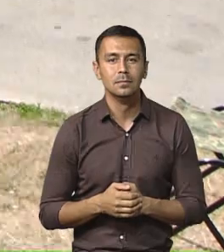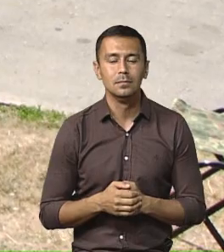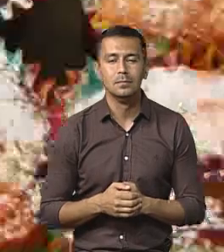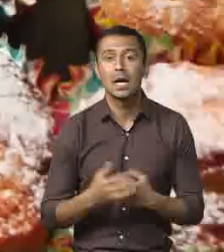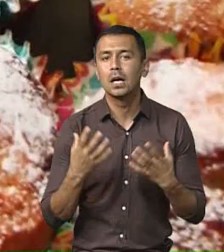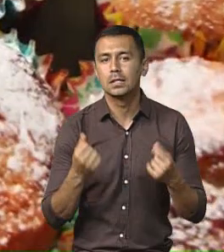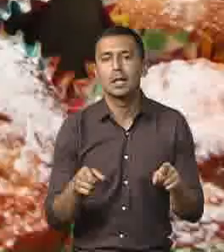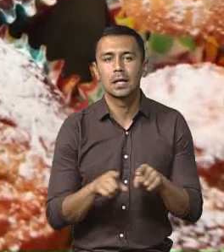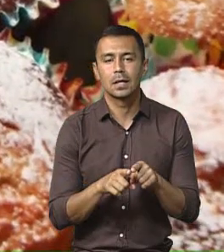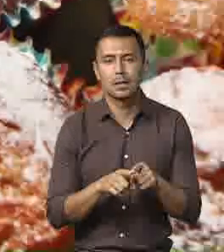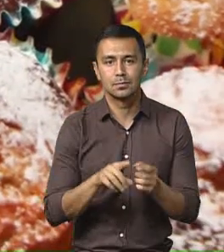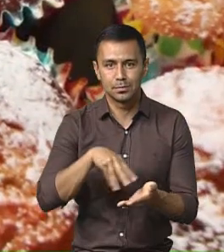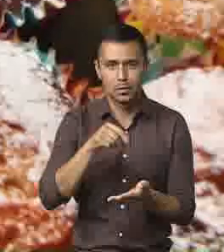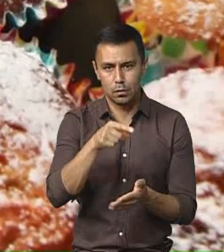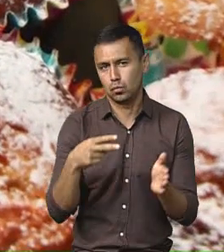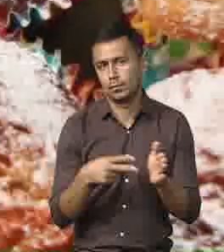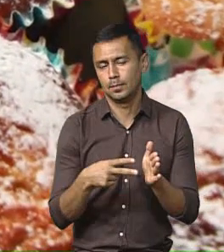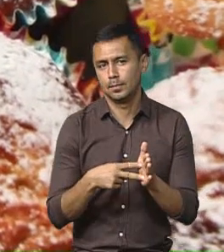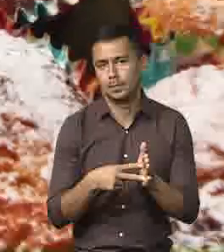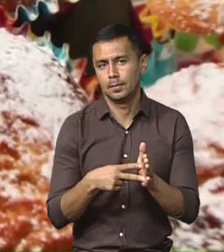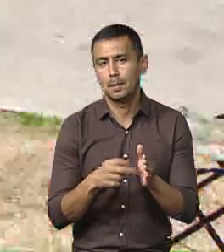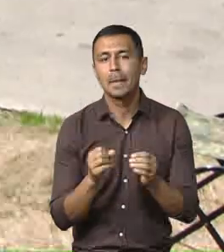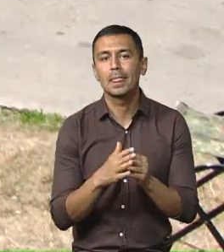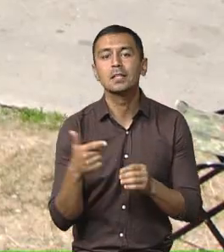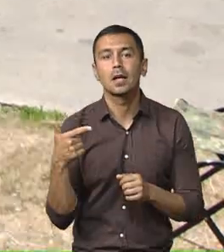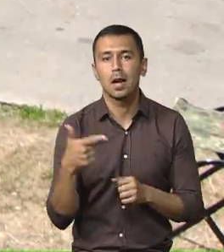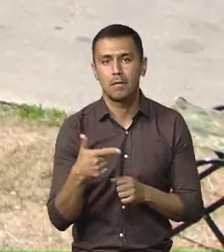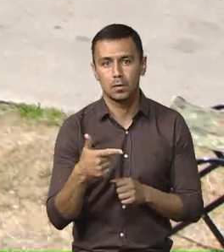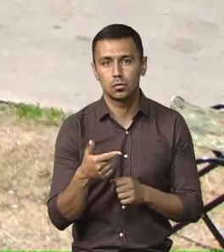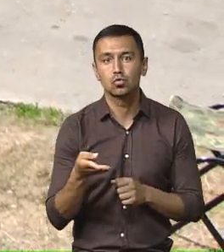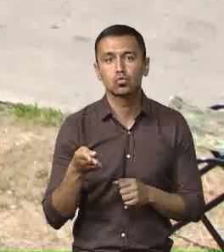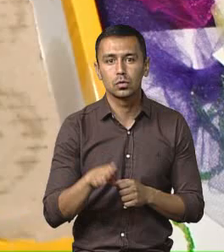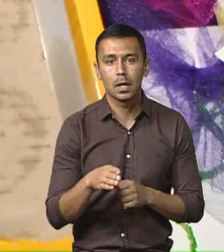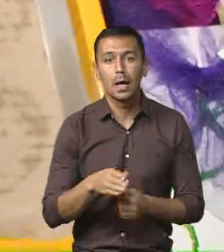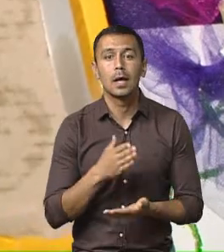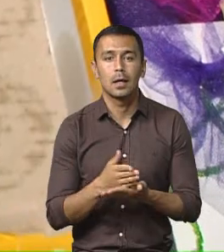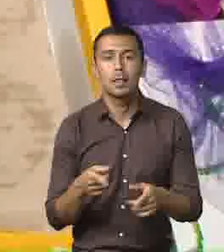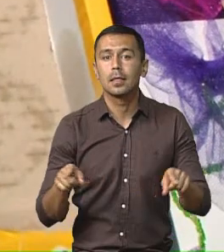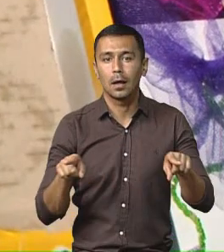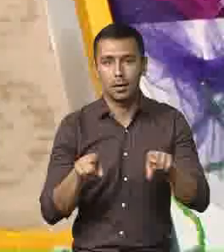гривень. Є ще такі кексики, вони стоять 15 гривень. Є ось такі от